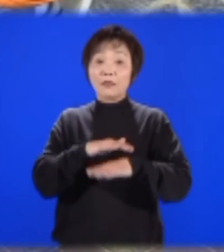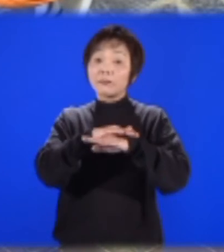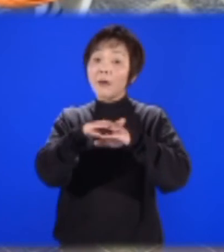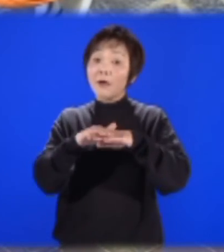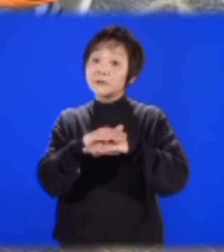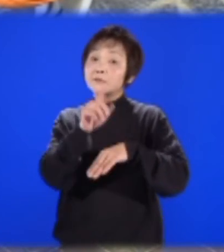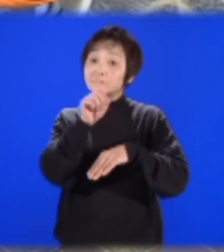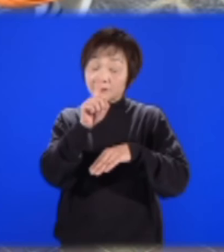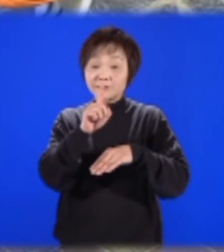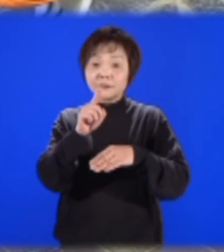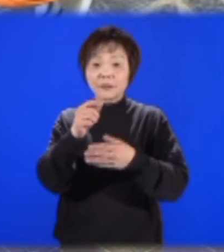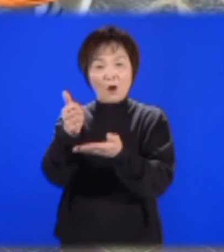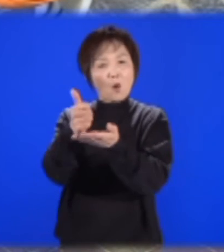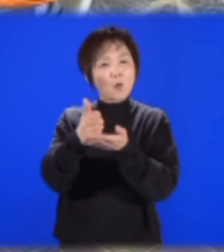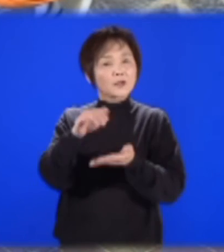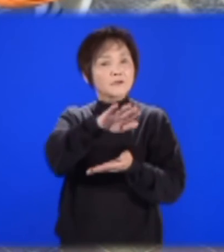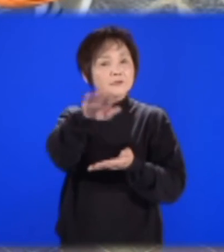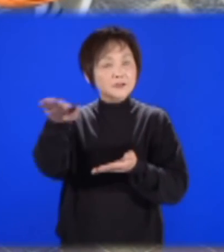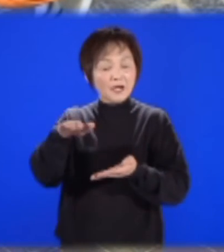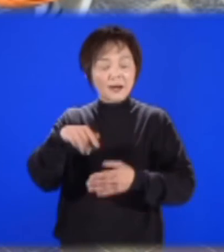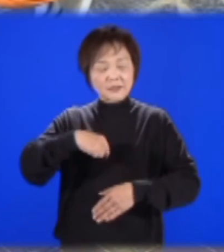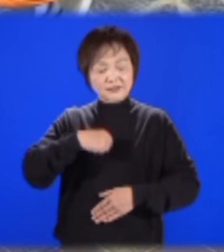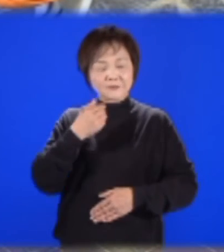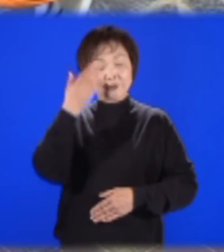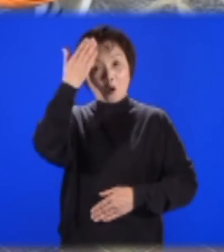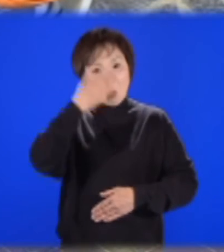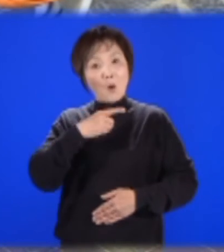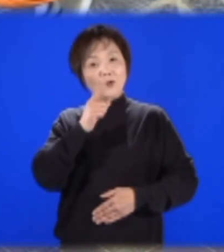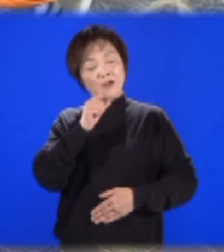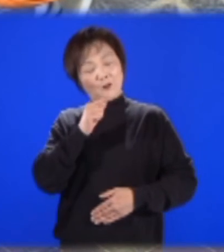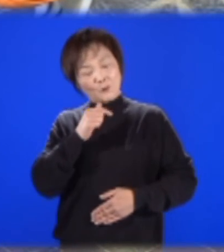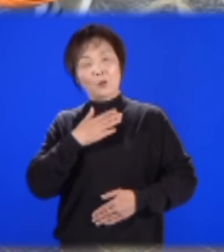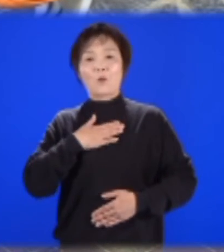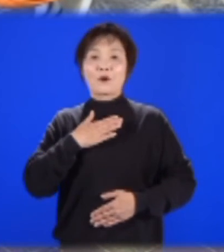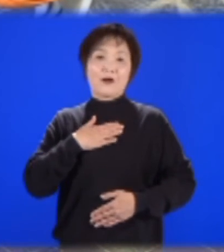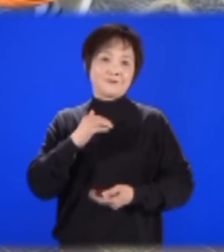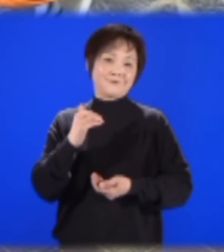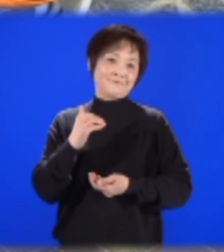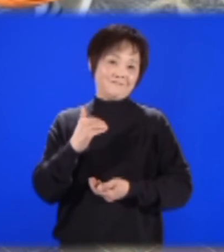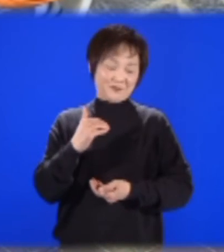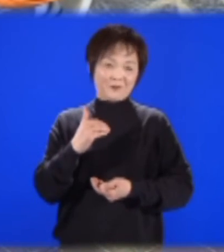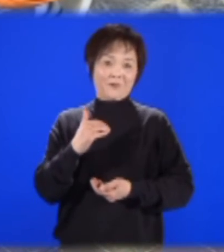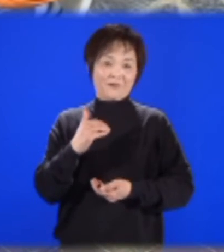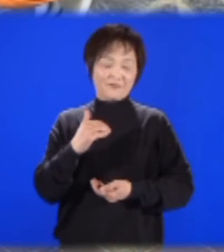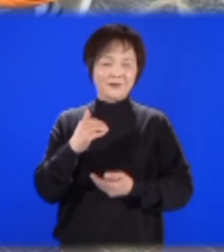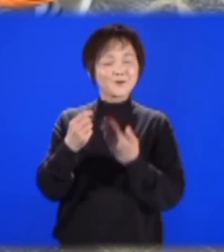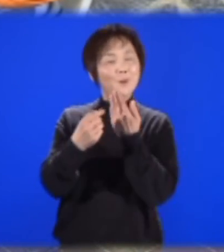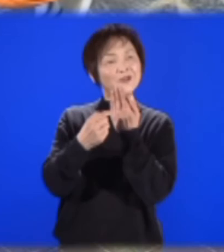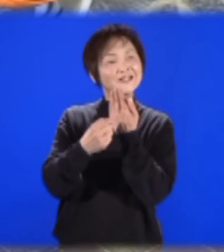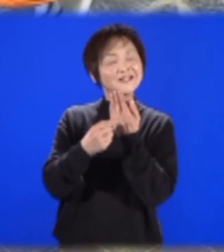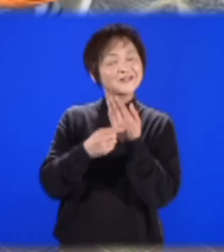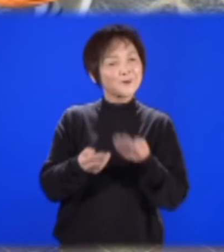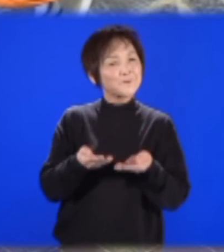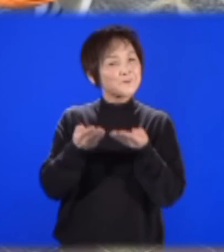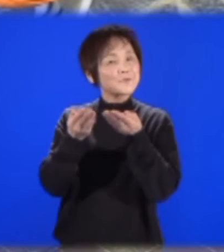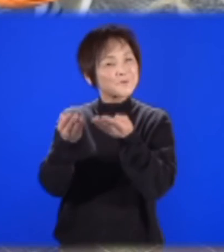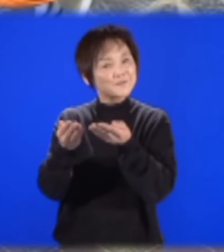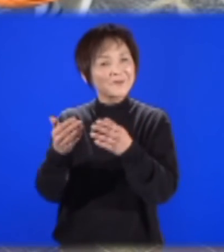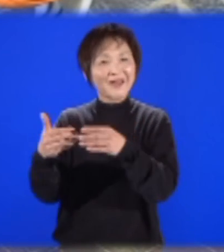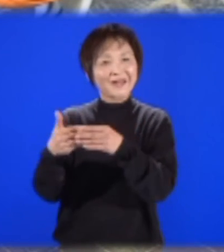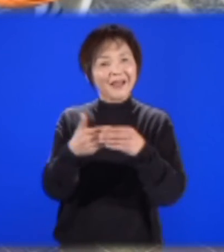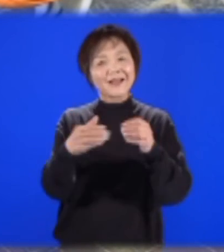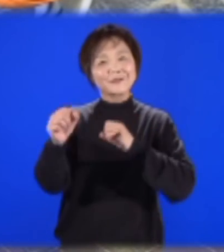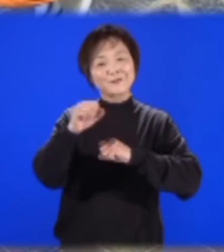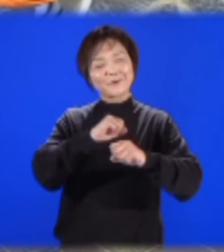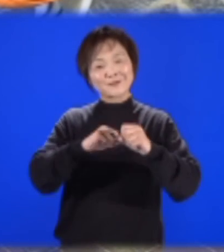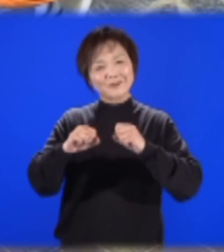最後はお客さん自身が感じること、そのためのヒントを与えるのがガイドの醍醐味だということです